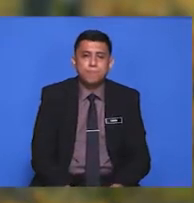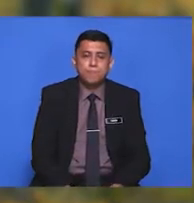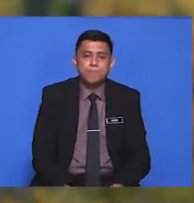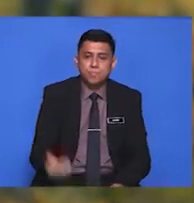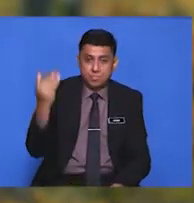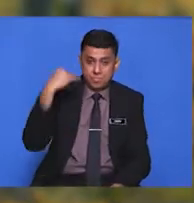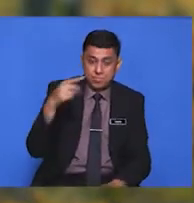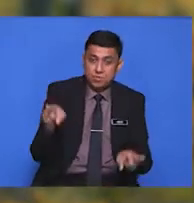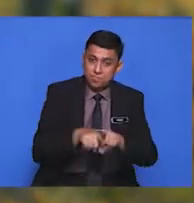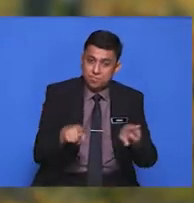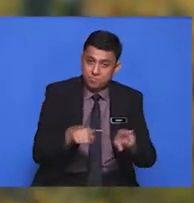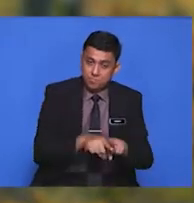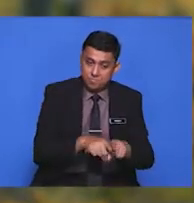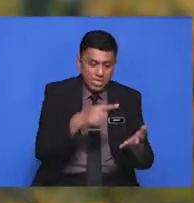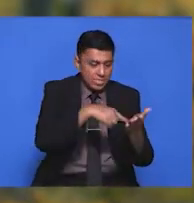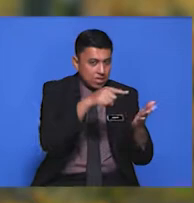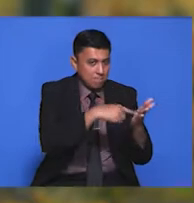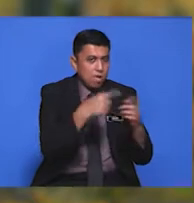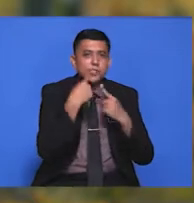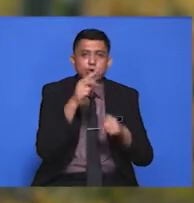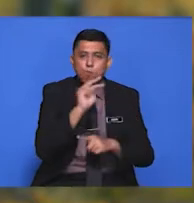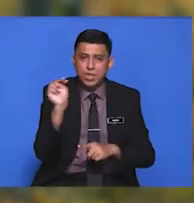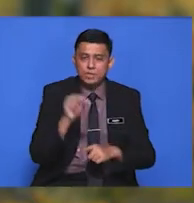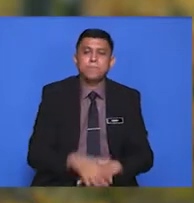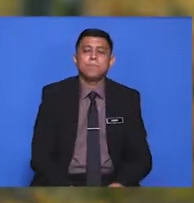Ayuh kita sama-sama menyemak jawapan.